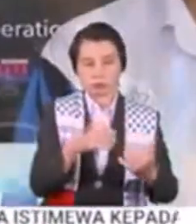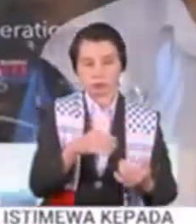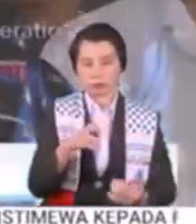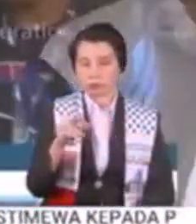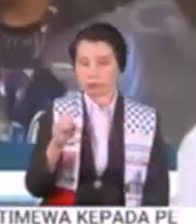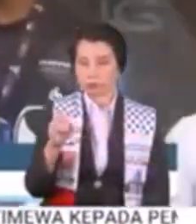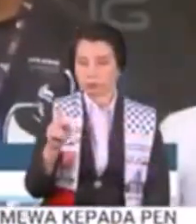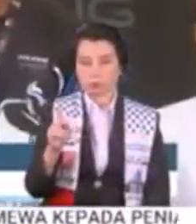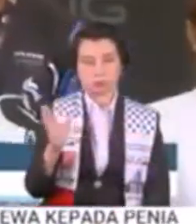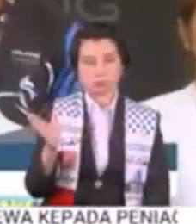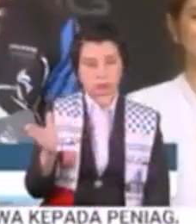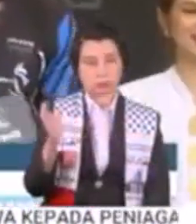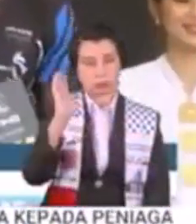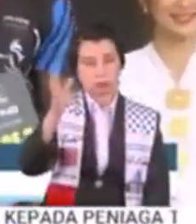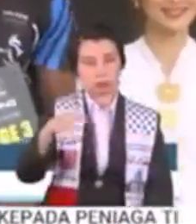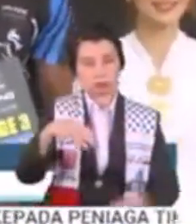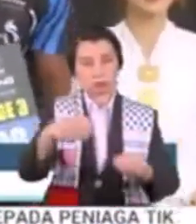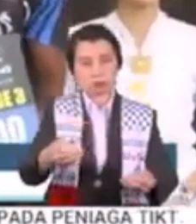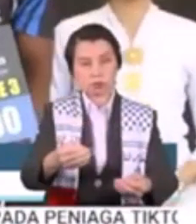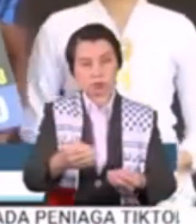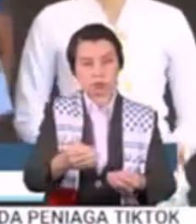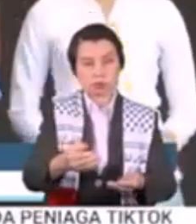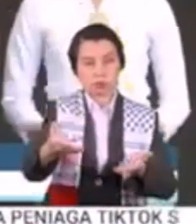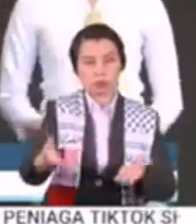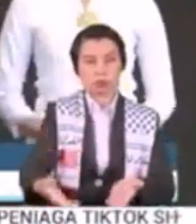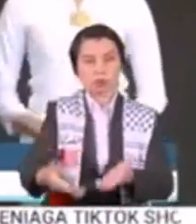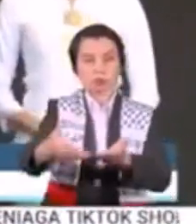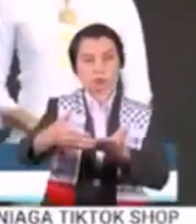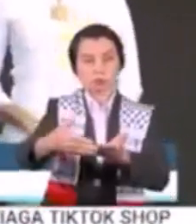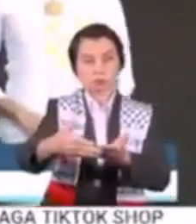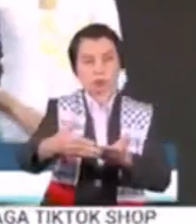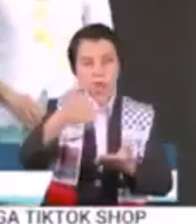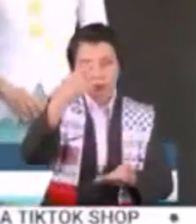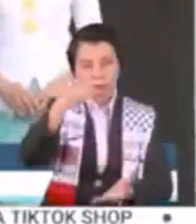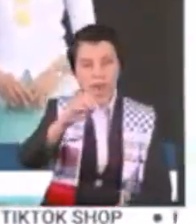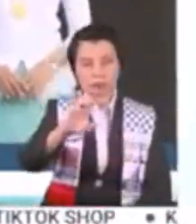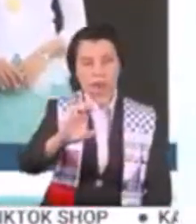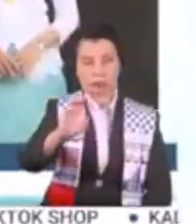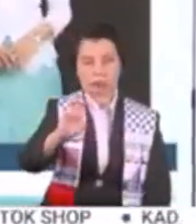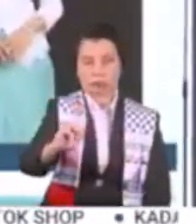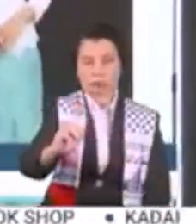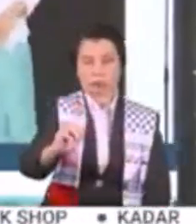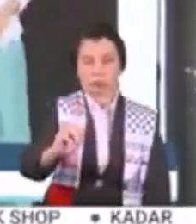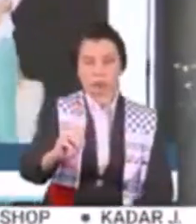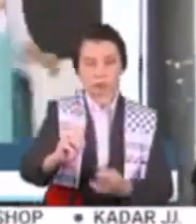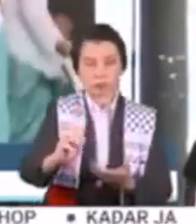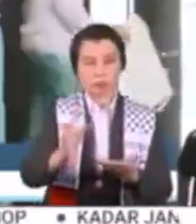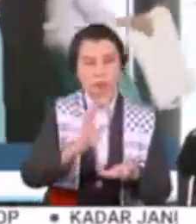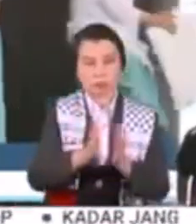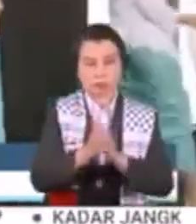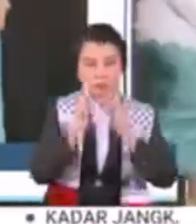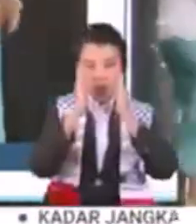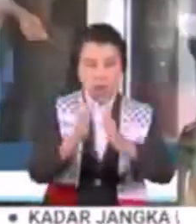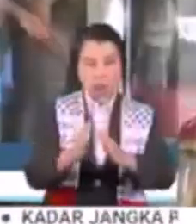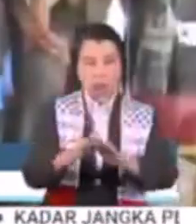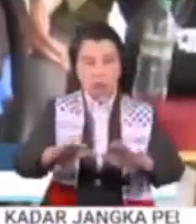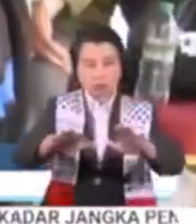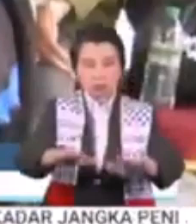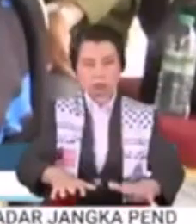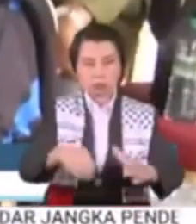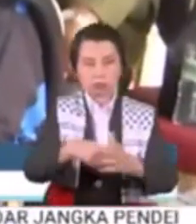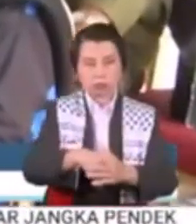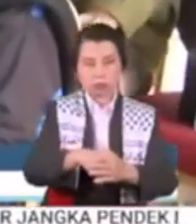bagi satu recommendation kepada ICF supaya Negeri Pahang ini diletakkan di dalam